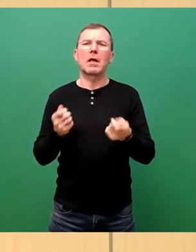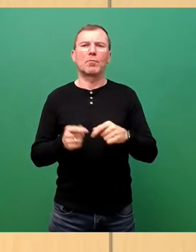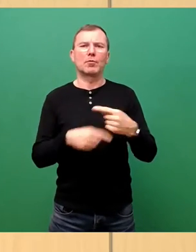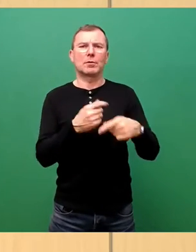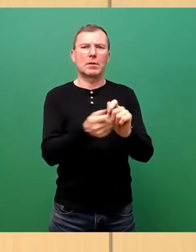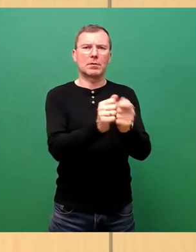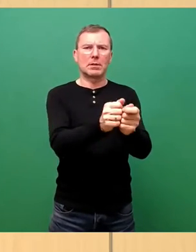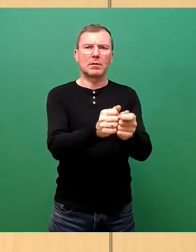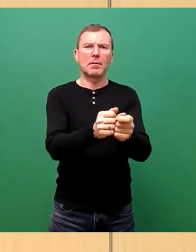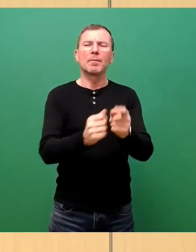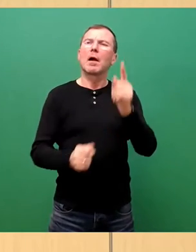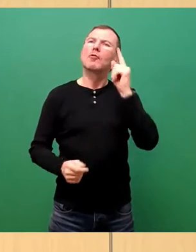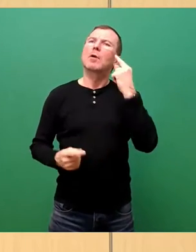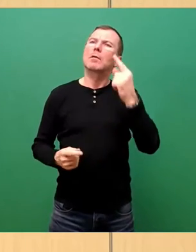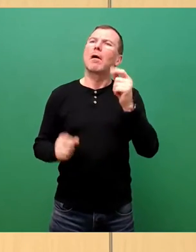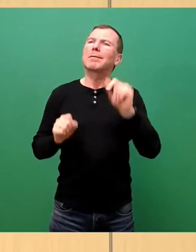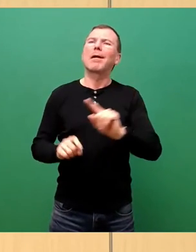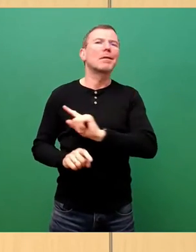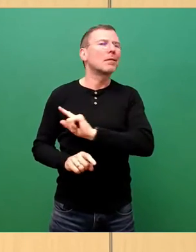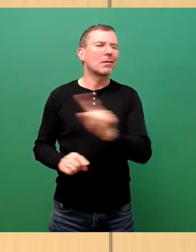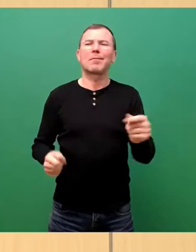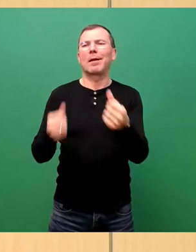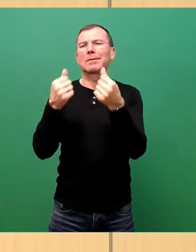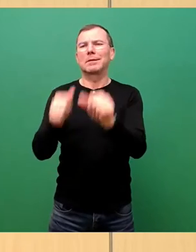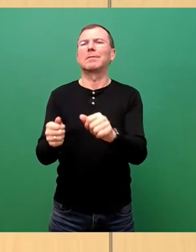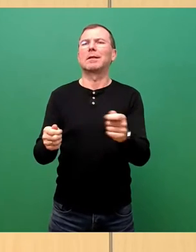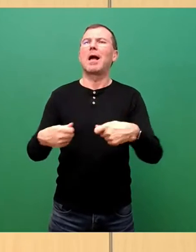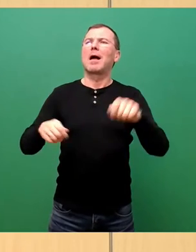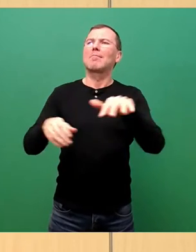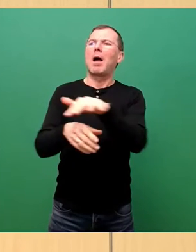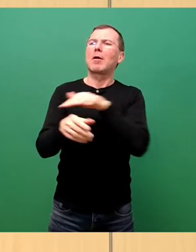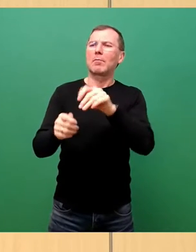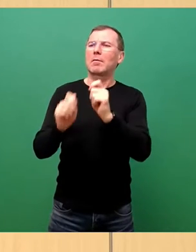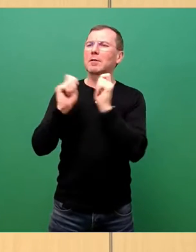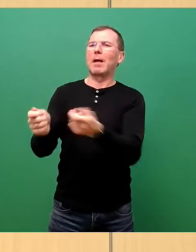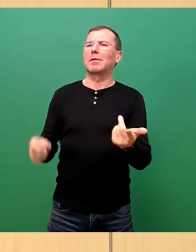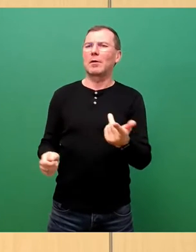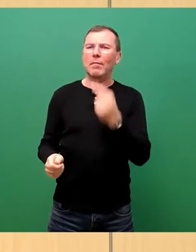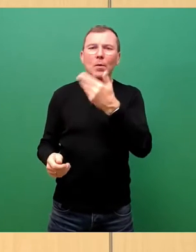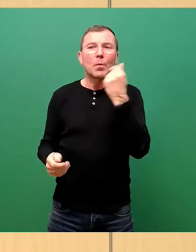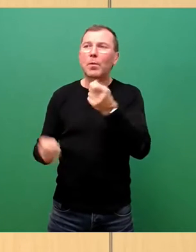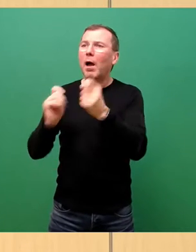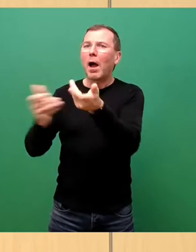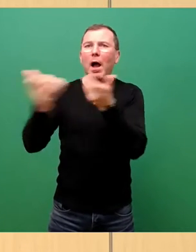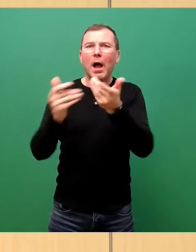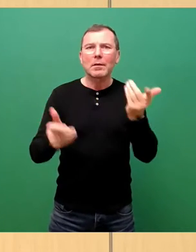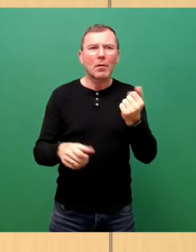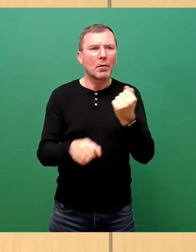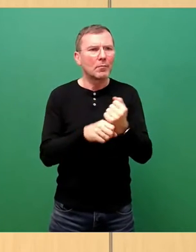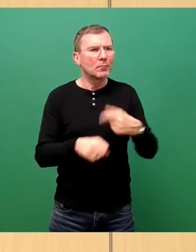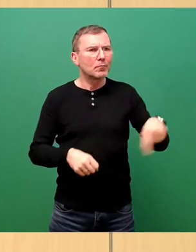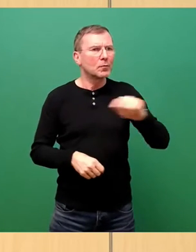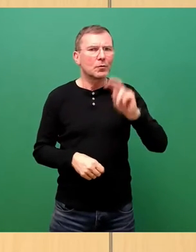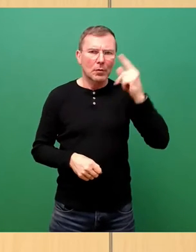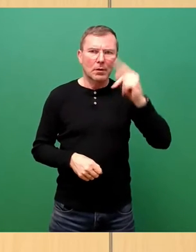kann niemanden zwingen, Bebauungspläne zu beantragen. Und wenn plötzlich keine neuen Anträge mehr eingehen, sollten einige Fraktionen hier im Stadtrat in sich gehen und